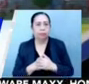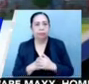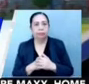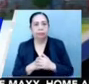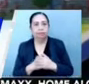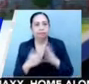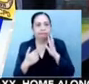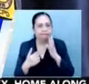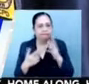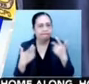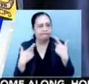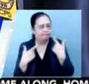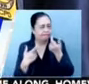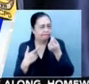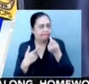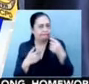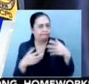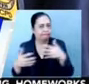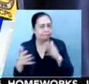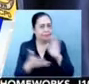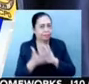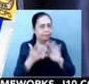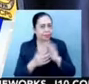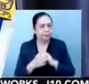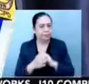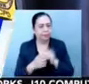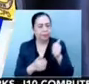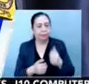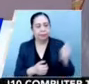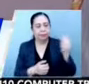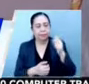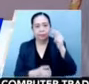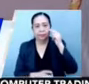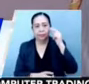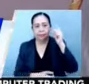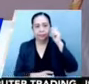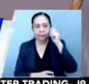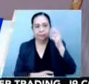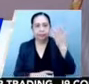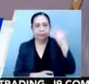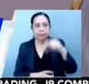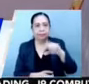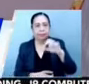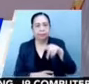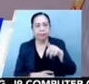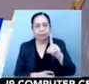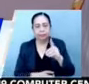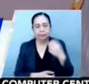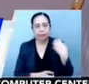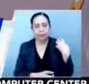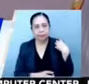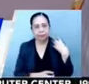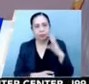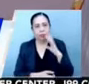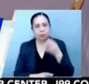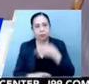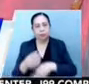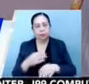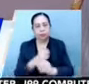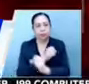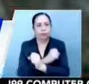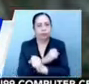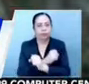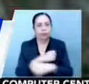ng konting tensyon. Si Police Brigadier General Nicolas Torre na dating Quezon City Police Chief muna ang magiging direktor ng Davao Region